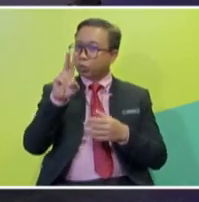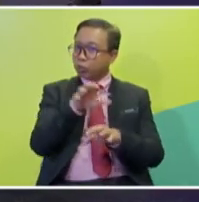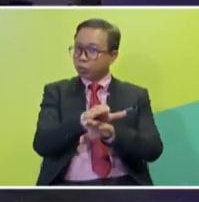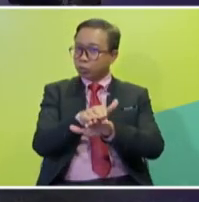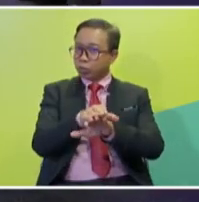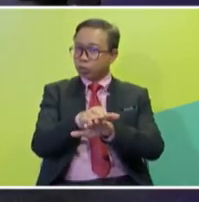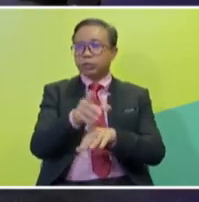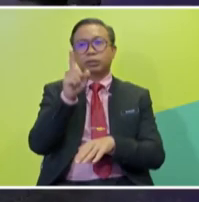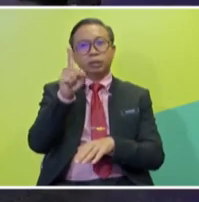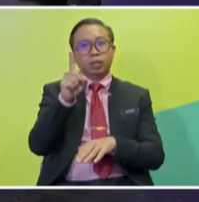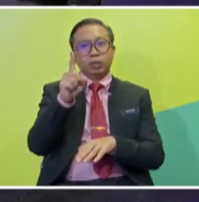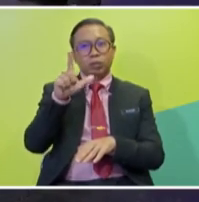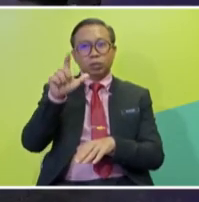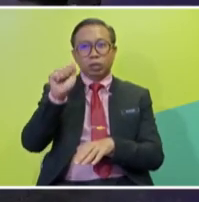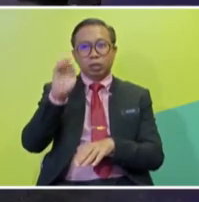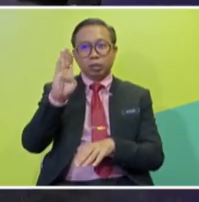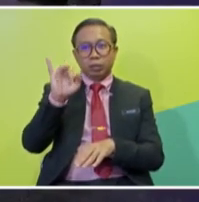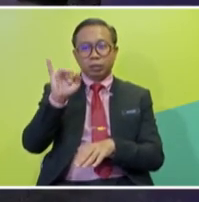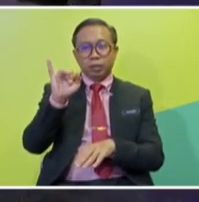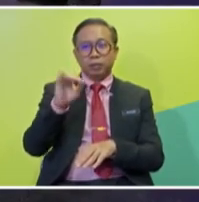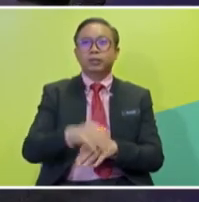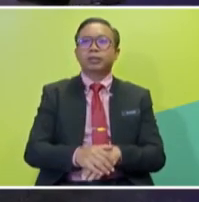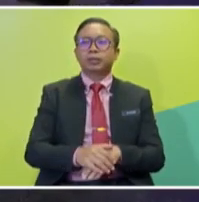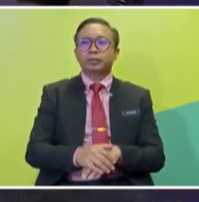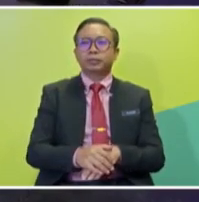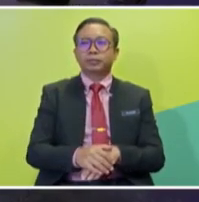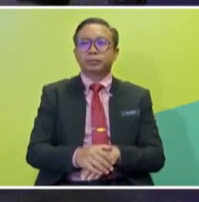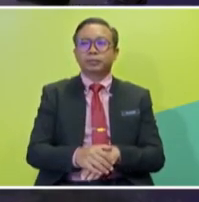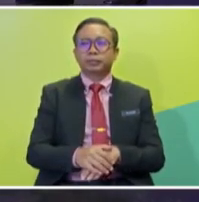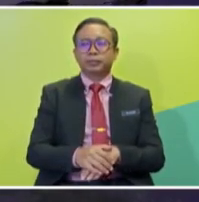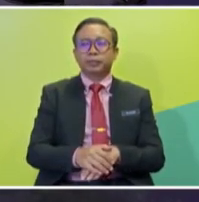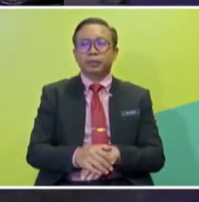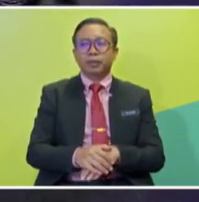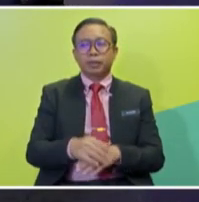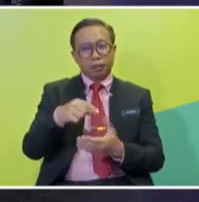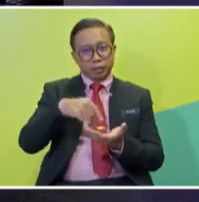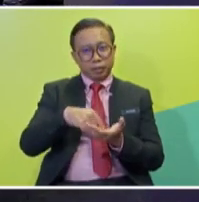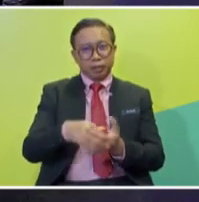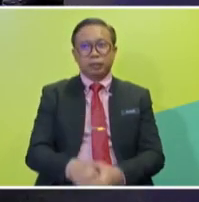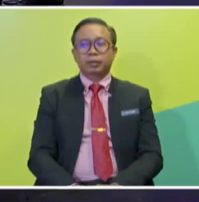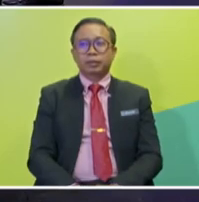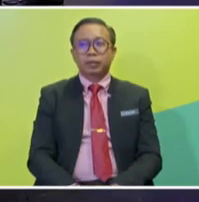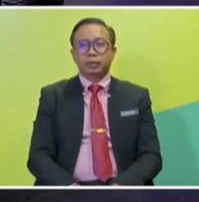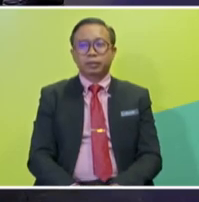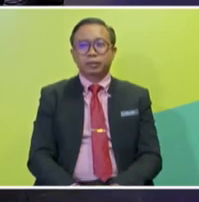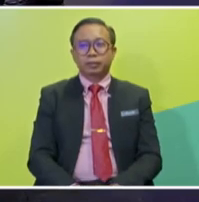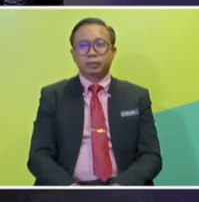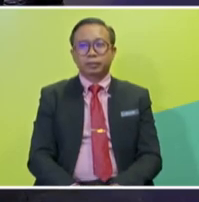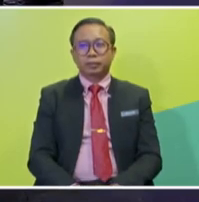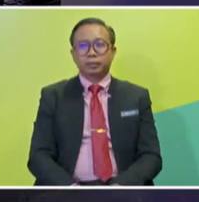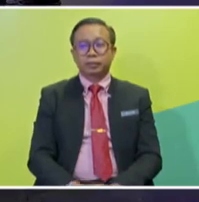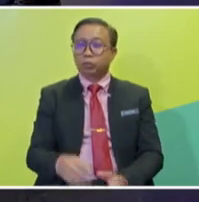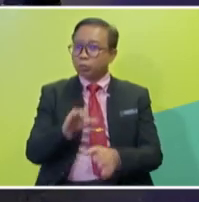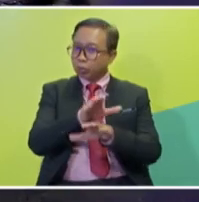satu labi-labi bukan Labu Labi labi-labi yang ini yang ini labi-labi yang